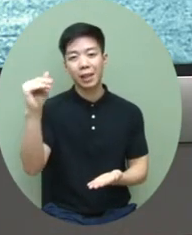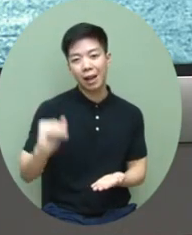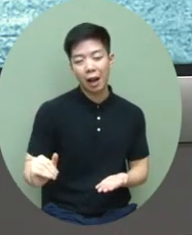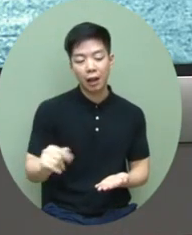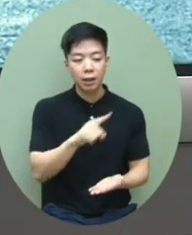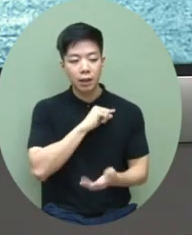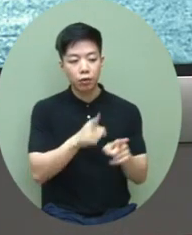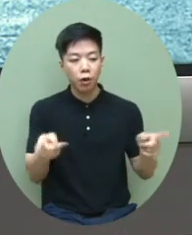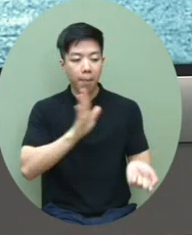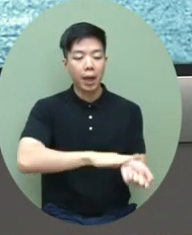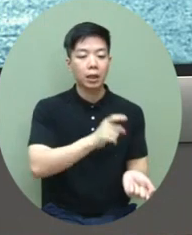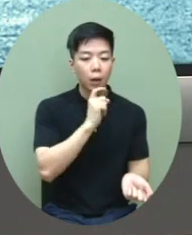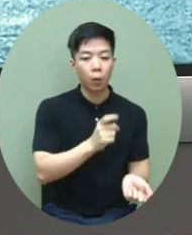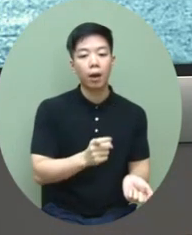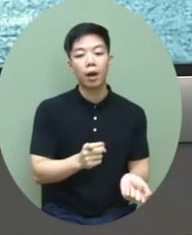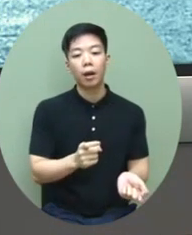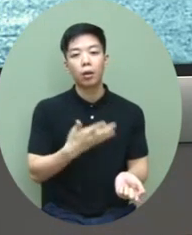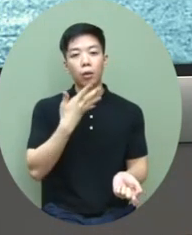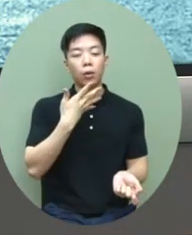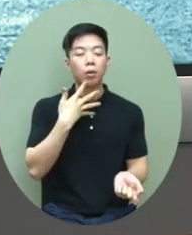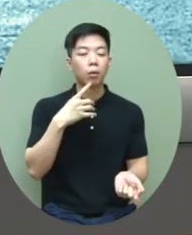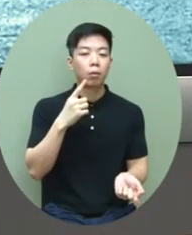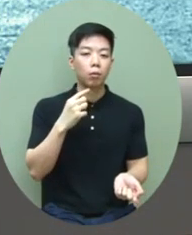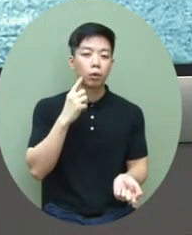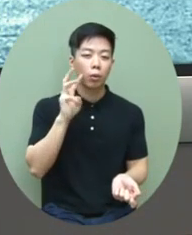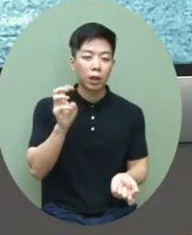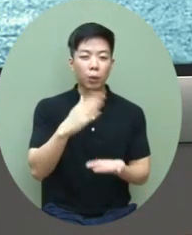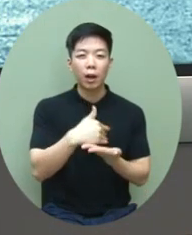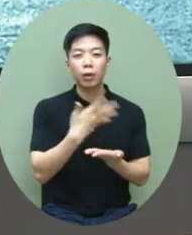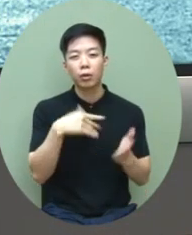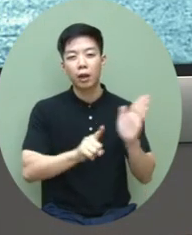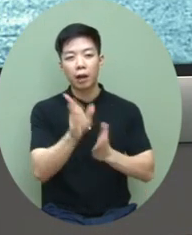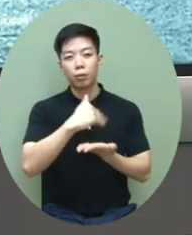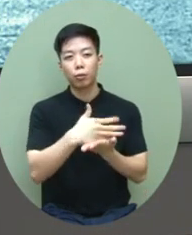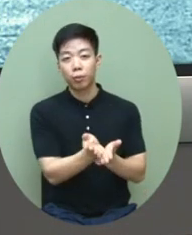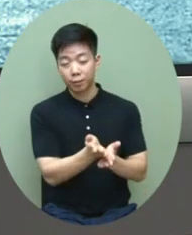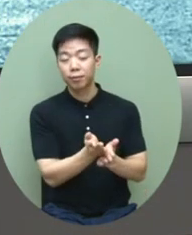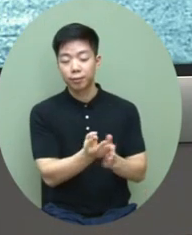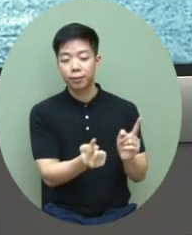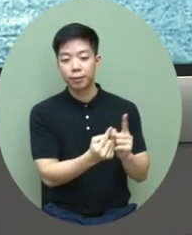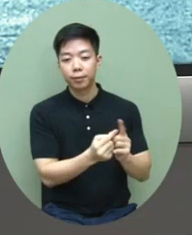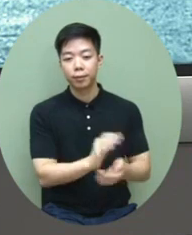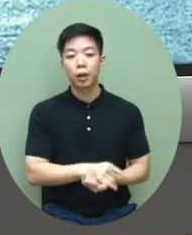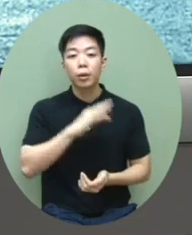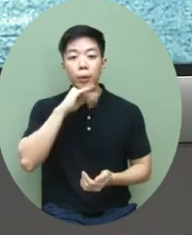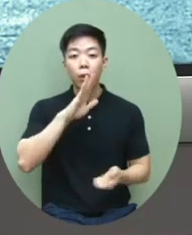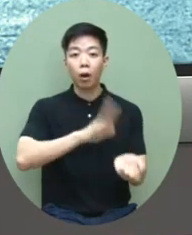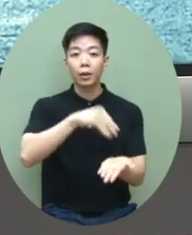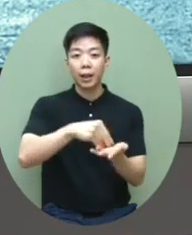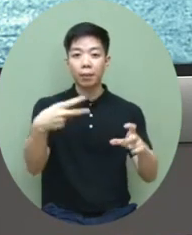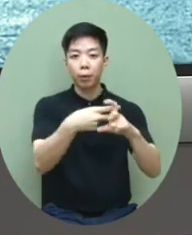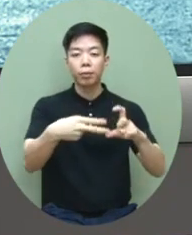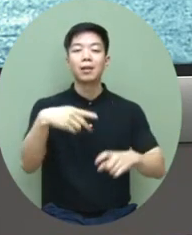患，有一些高危的病人記緊即確診之後就盡快看醫生，希望可